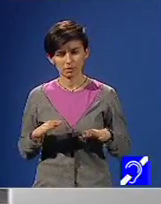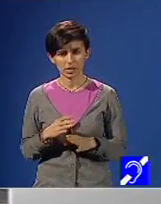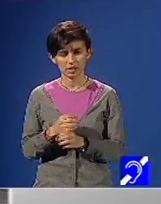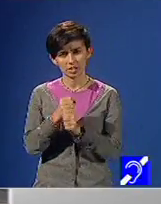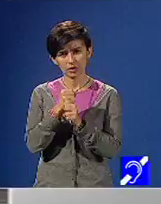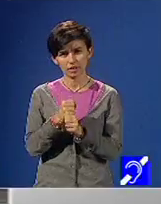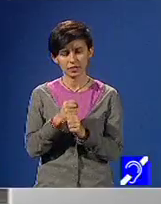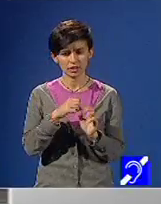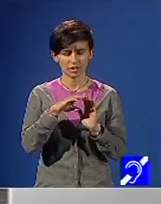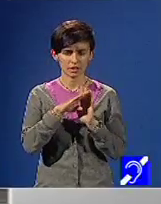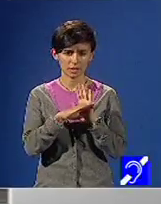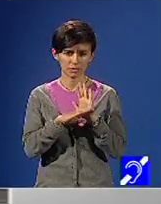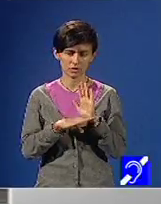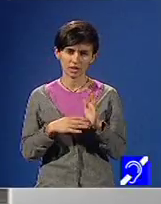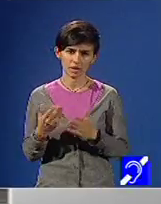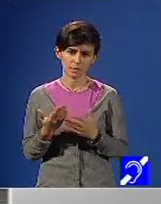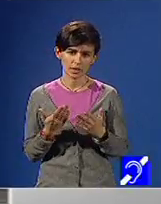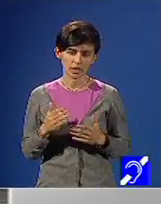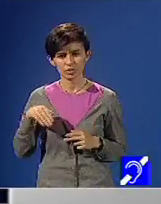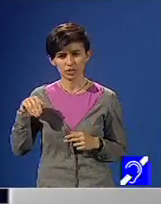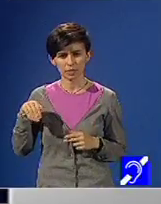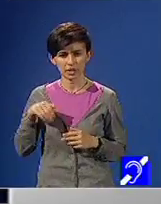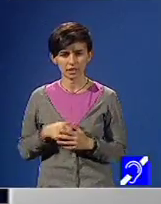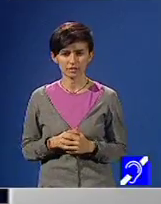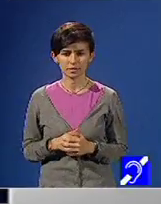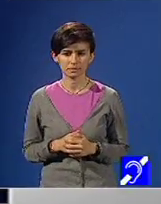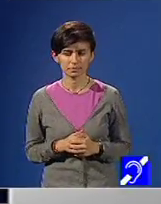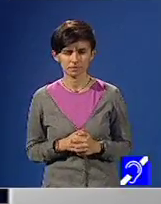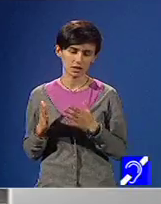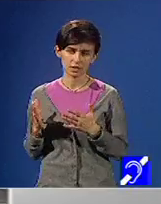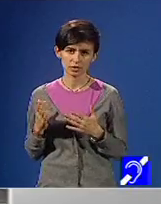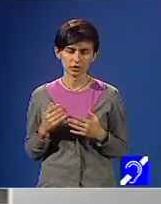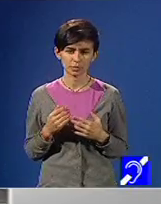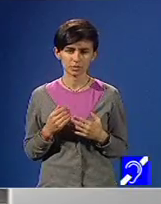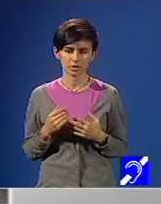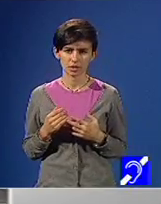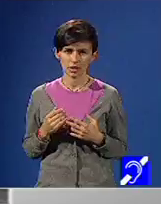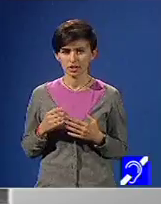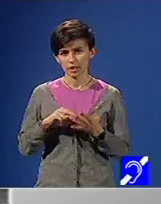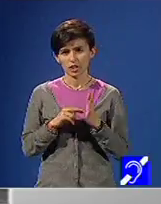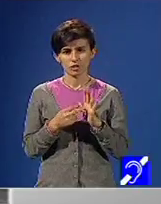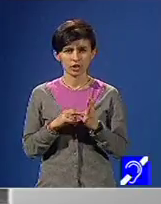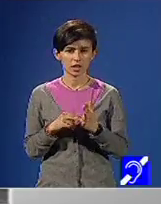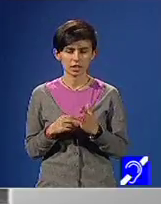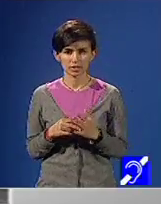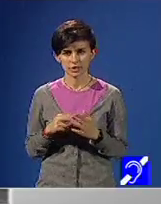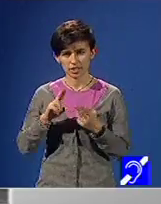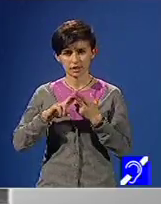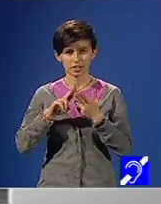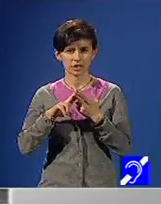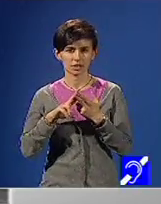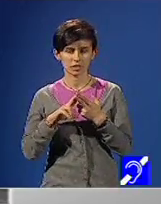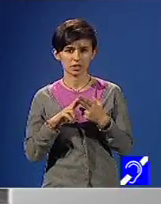programe care au continuat. Inițial s-au organizat niște